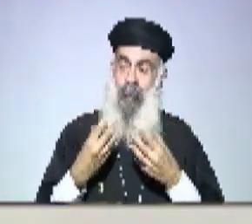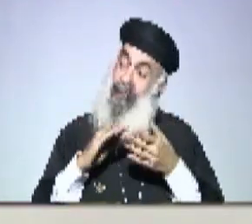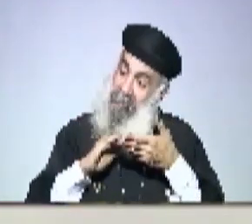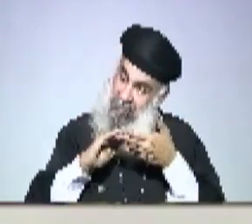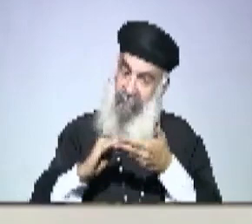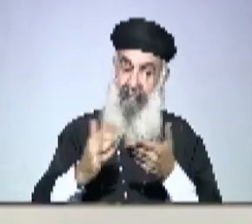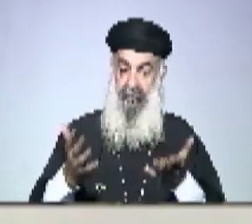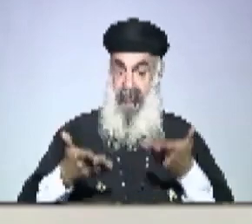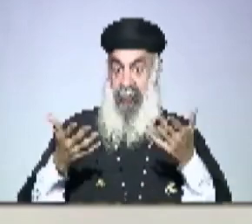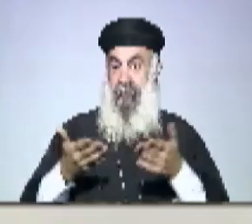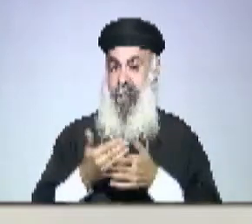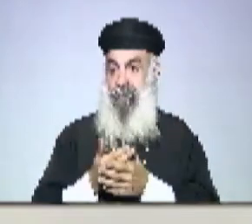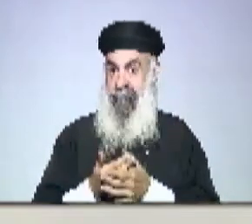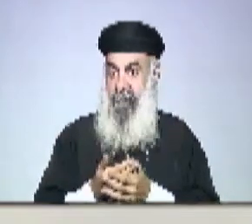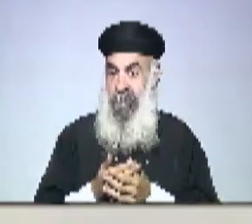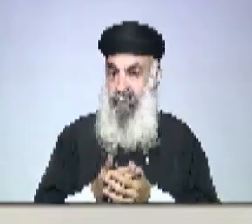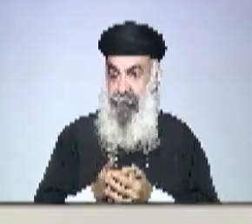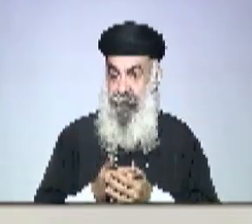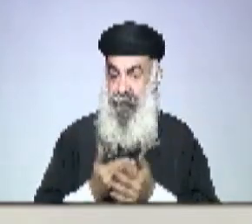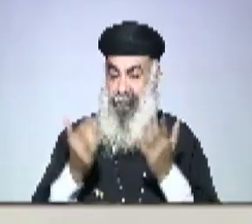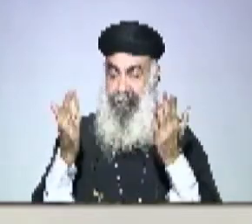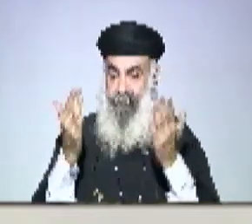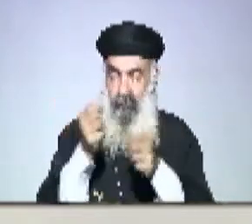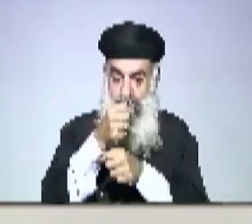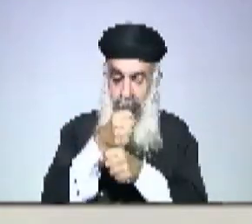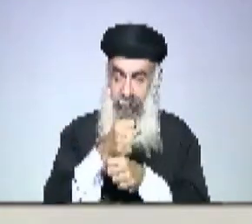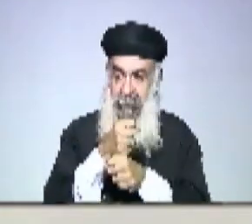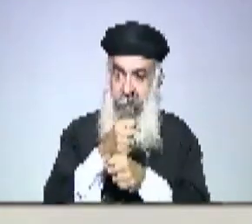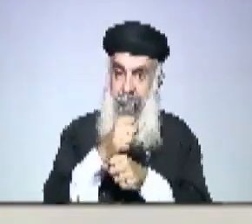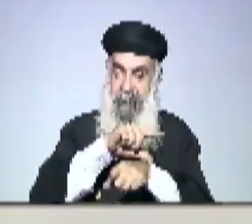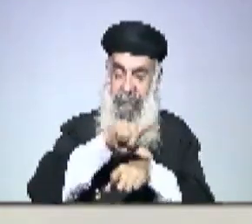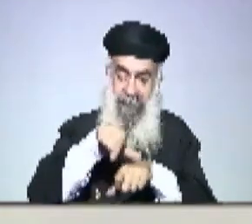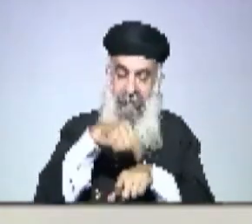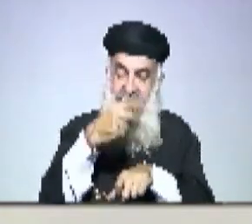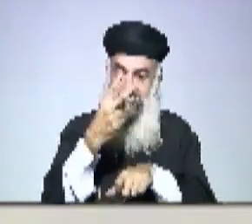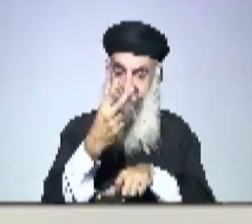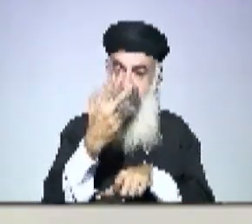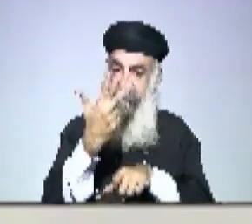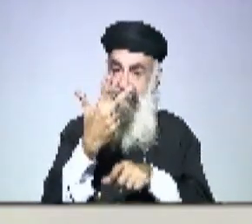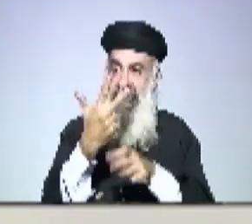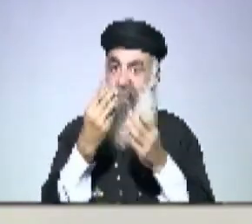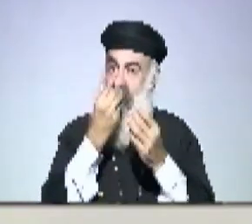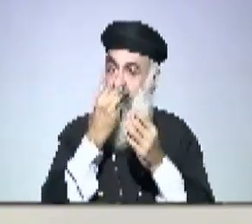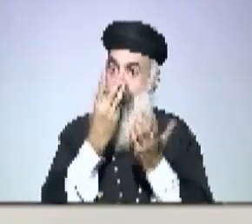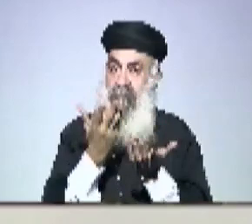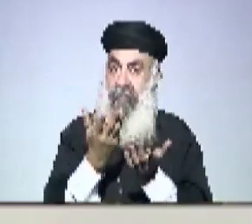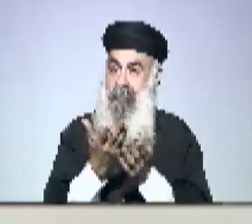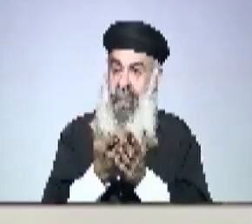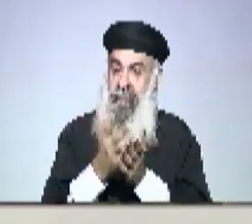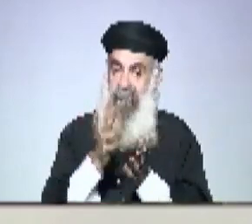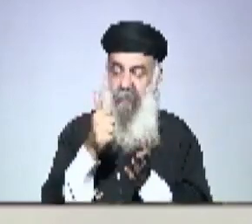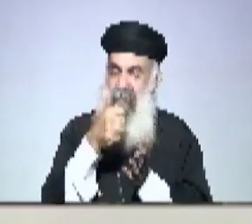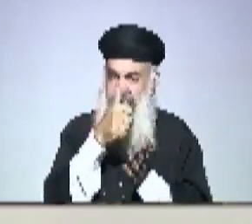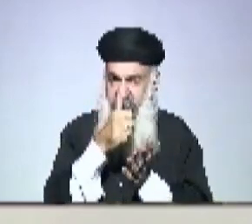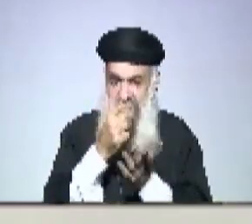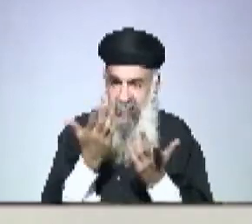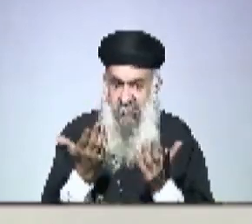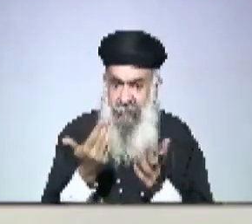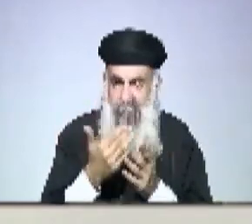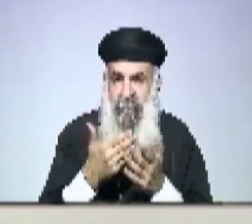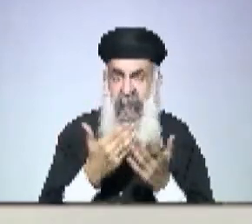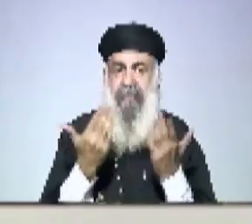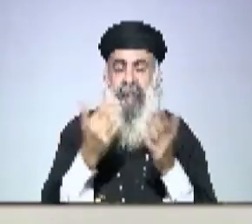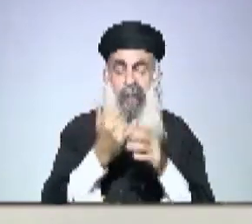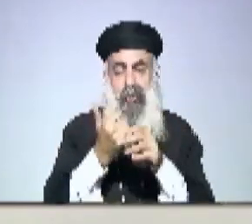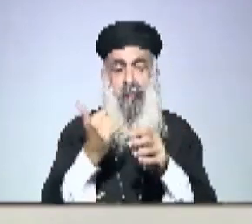شجعهم واقفين ساعتين ثلاثه بيصلوا دي حاجه كويسه مين يزعل من طول